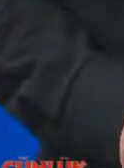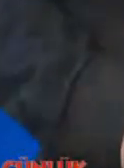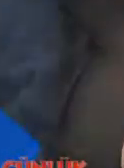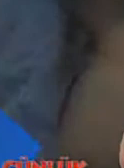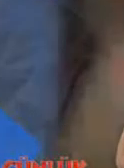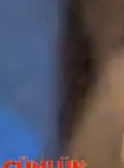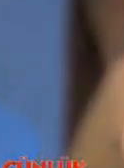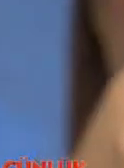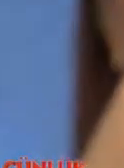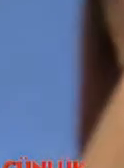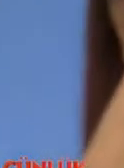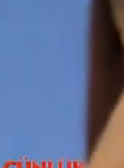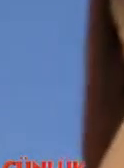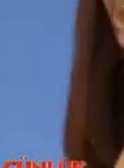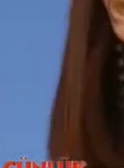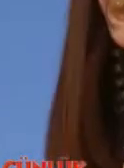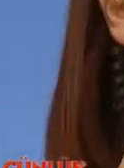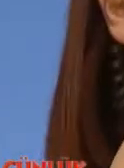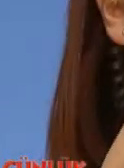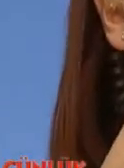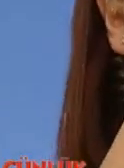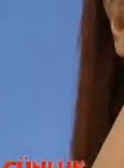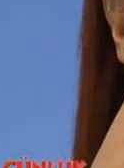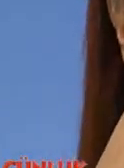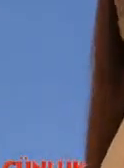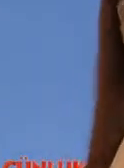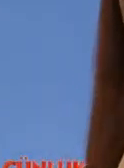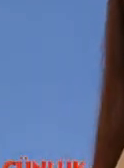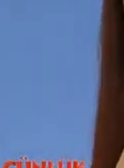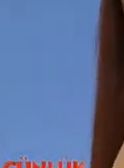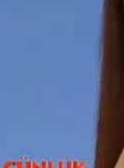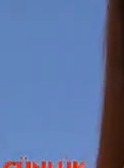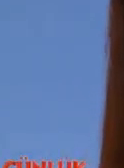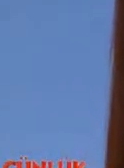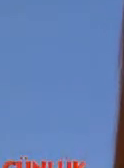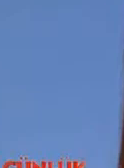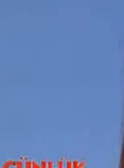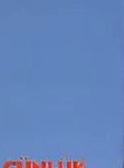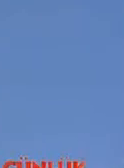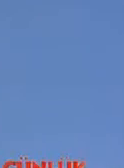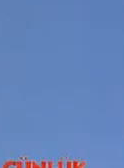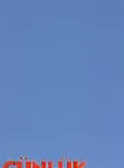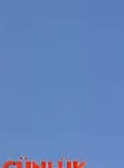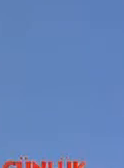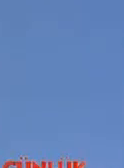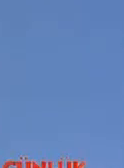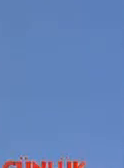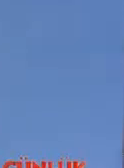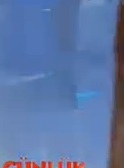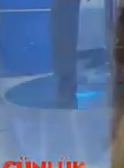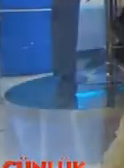Ay, la la la la, la la la la, akşam firarları.